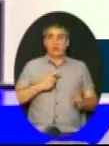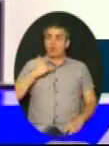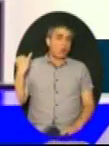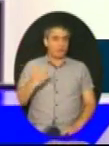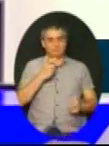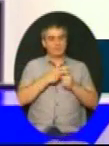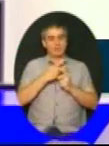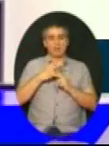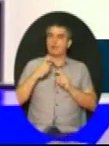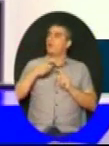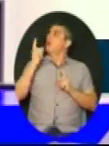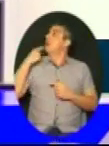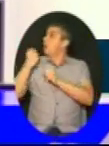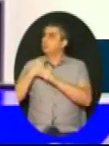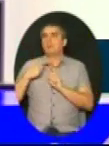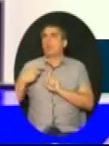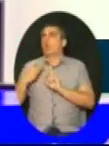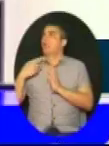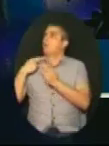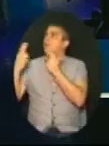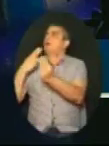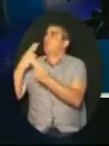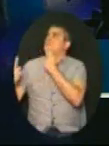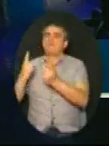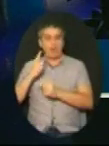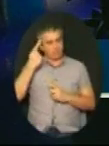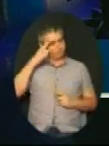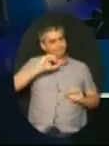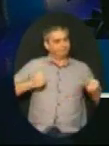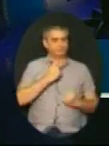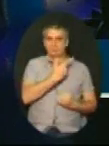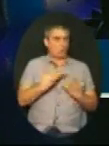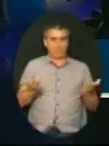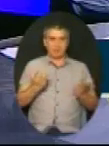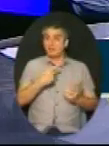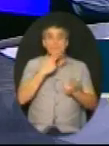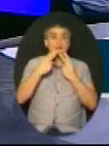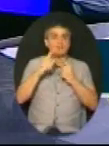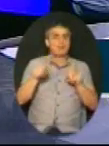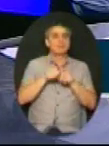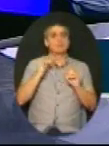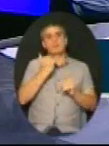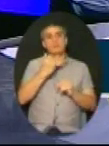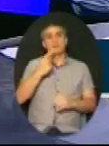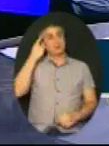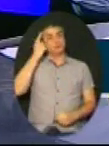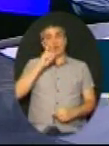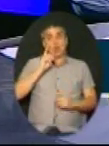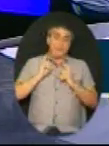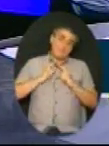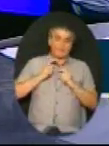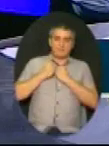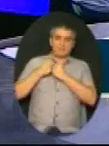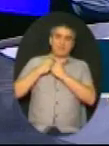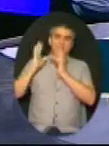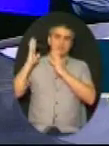הזמן זו מפלגה רק נגררת? היא רק מגיבה. כל הזמן מגיבה, אבל לא סתם מגיבה. מגיבה תמיד איך שנדמה לה שהיא לא באמת